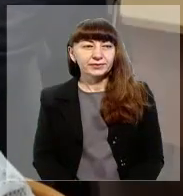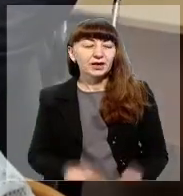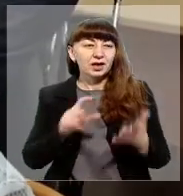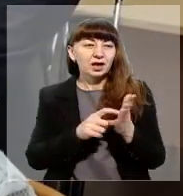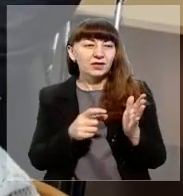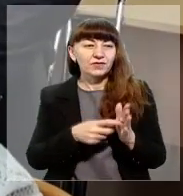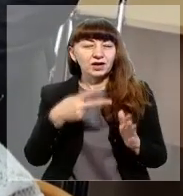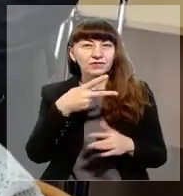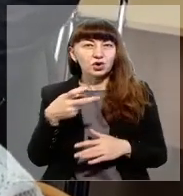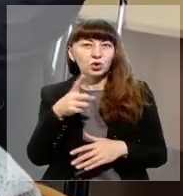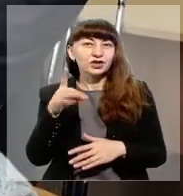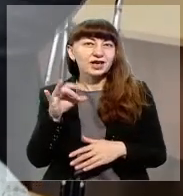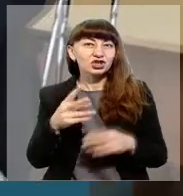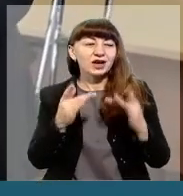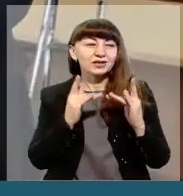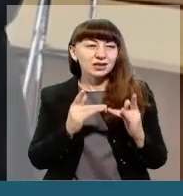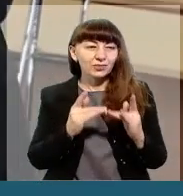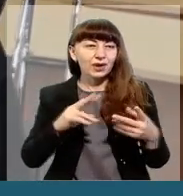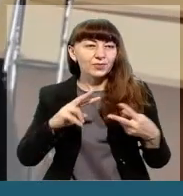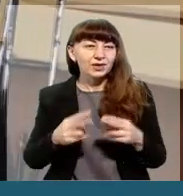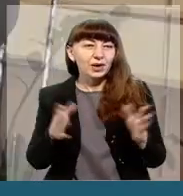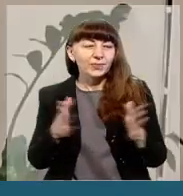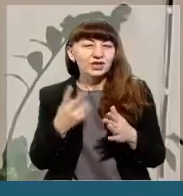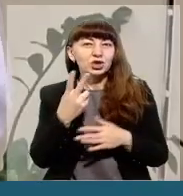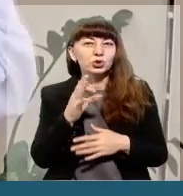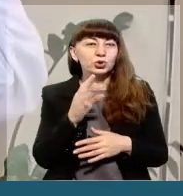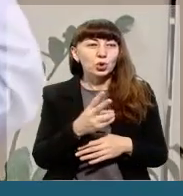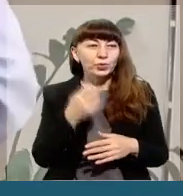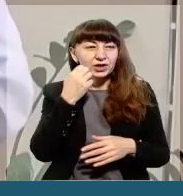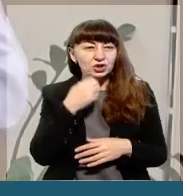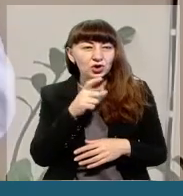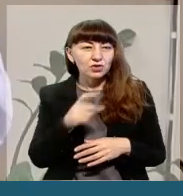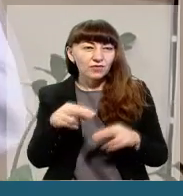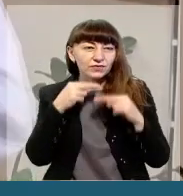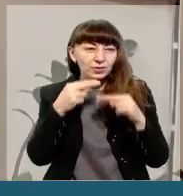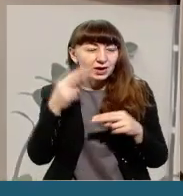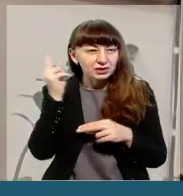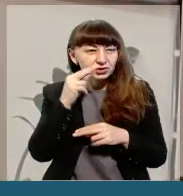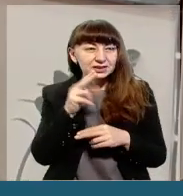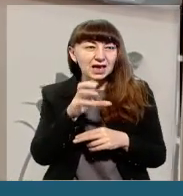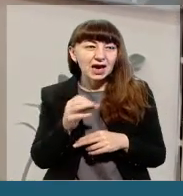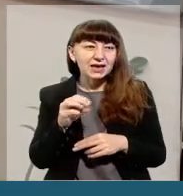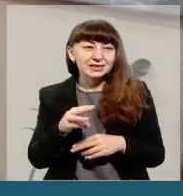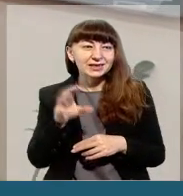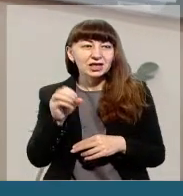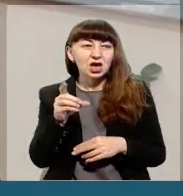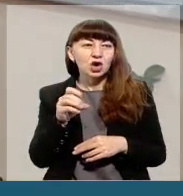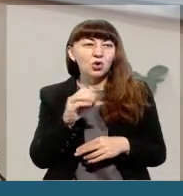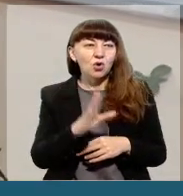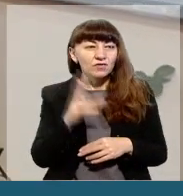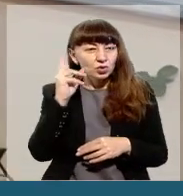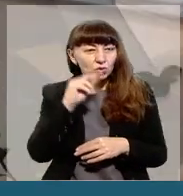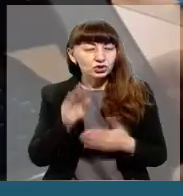Кабинет второго этажа интерната на время превратился в мини-цон. Пожилые люди внимательно изучают сайт электронных госуслуг и